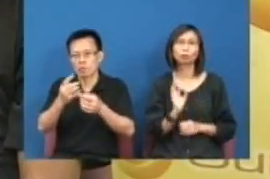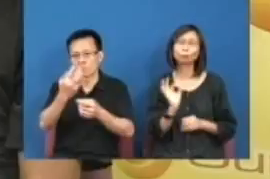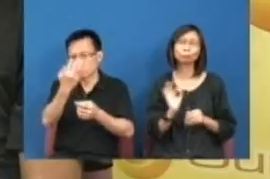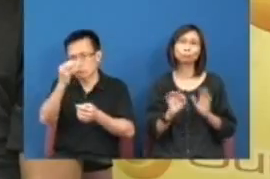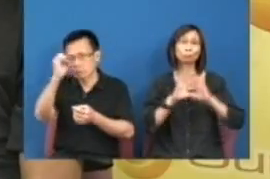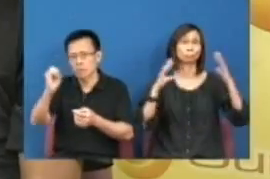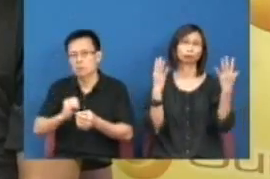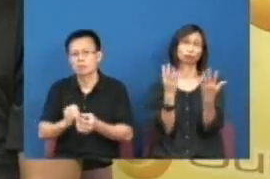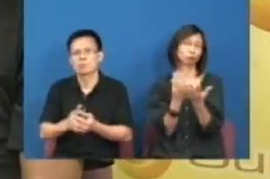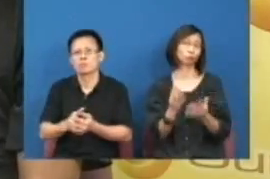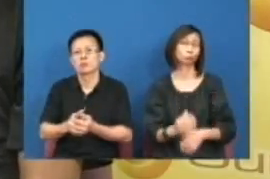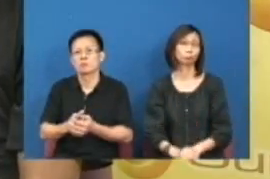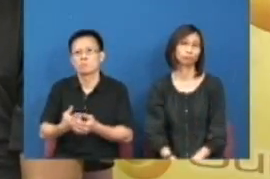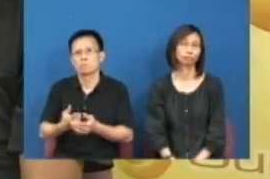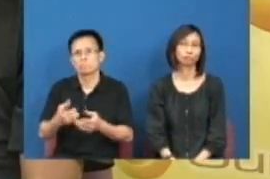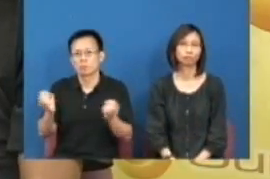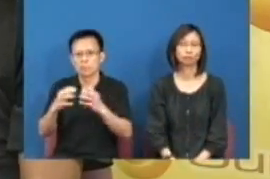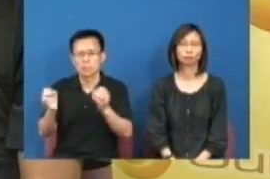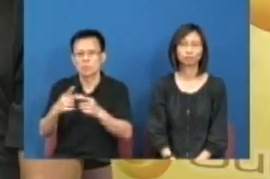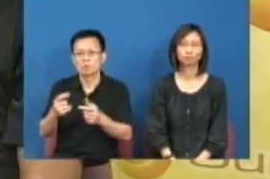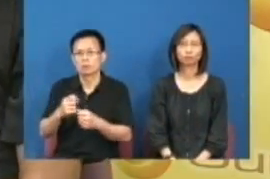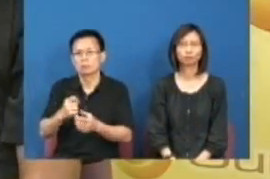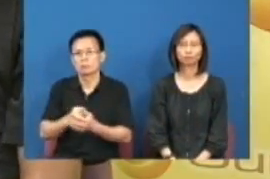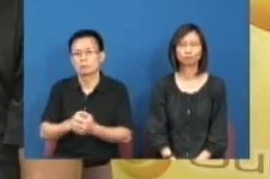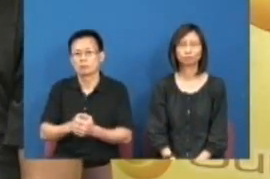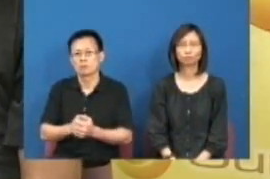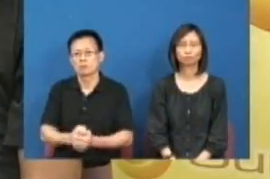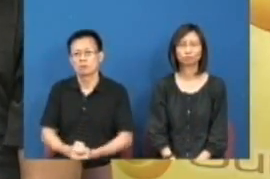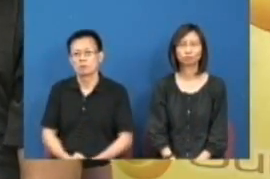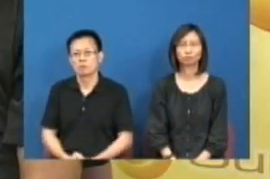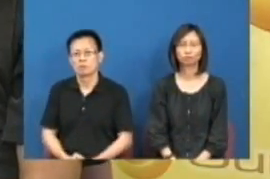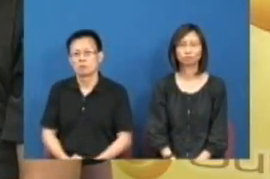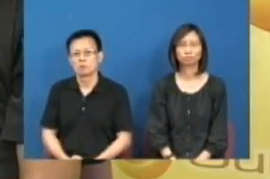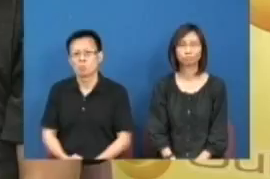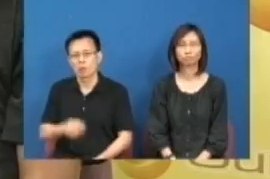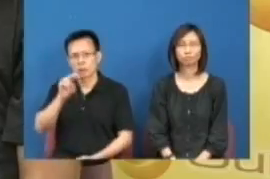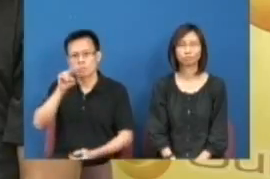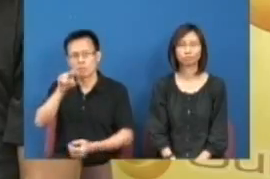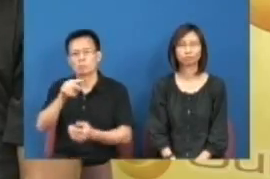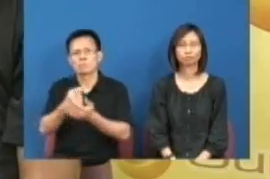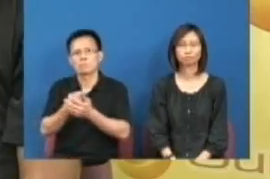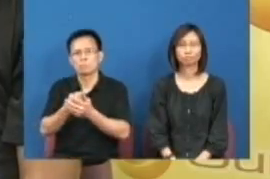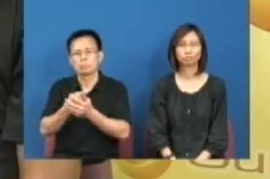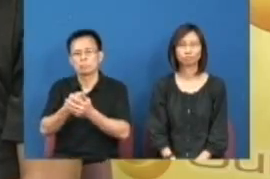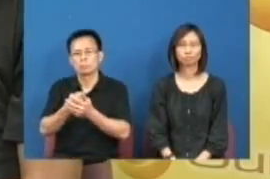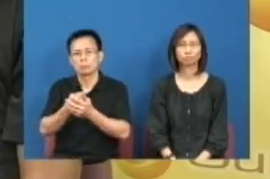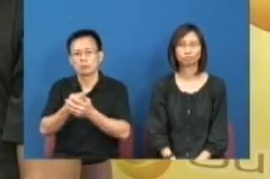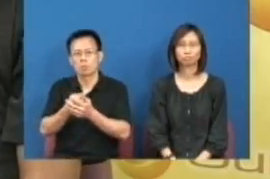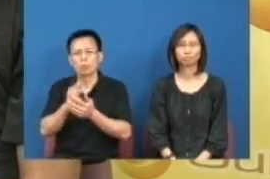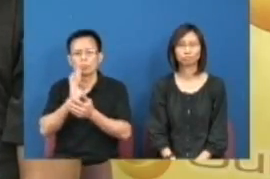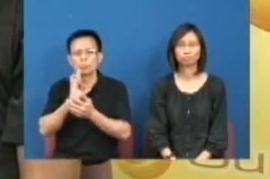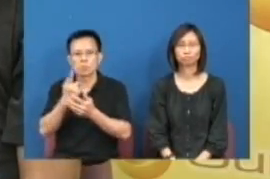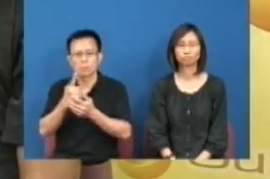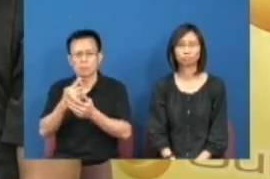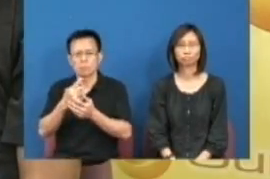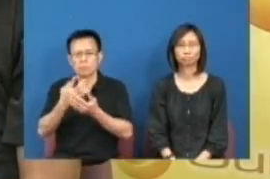即係佢哋打傾翻嚟噶嘛，我係一定唔會有得做噶啦。咁所以其實你睇到，佢似乎到今日嚟講都覺